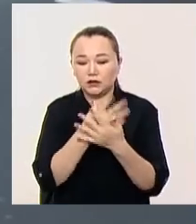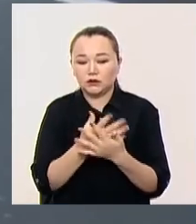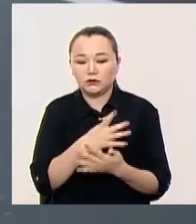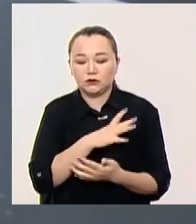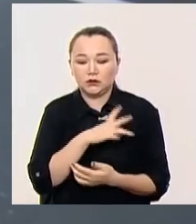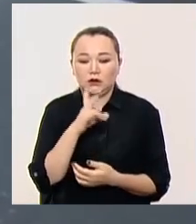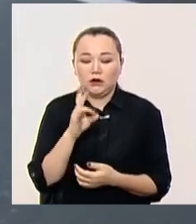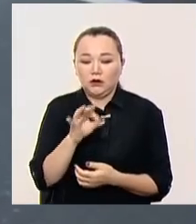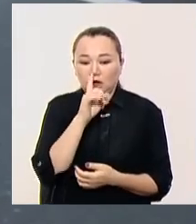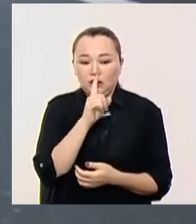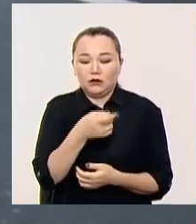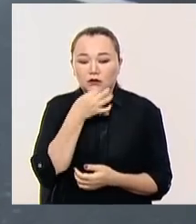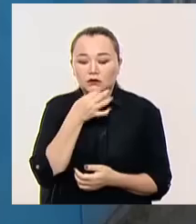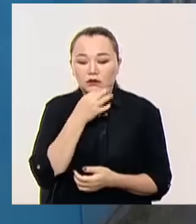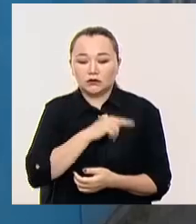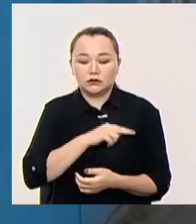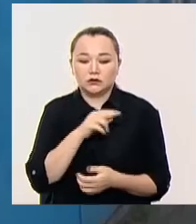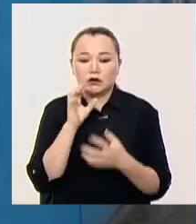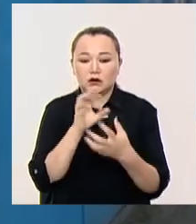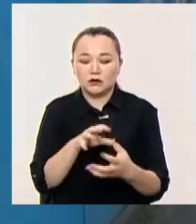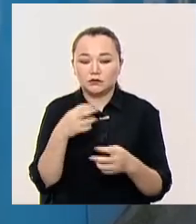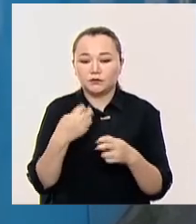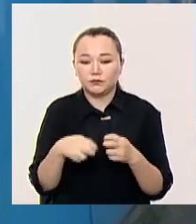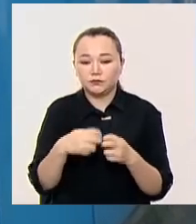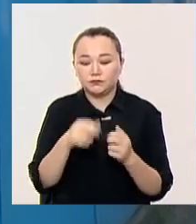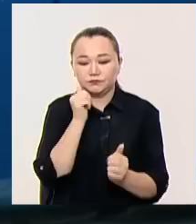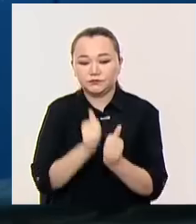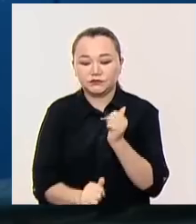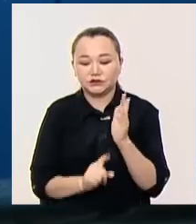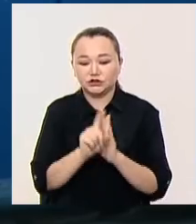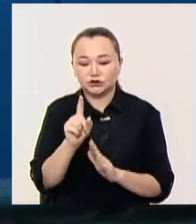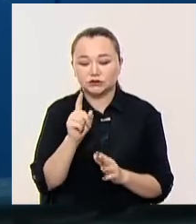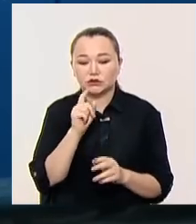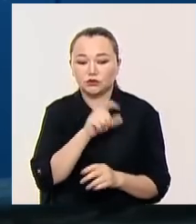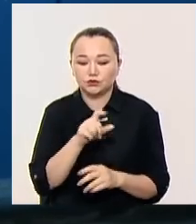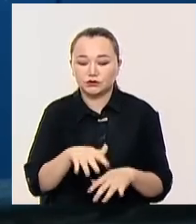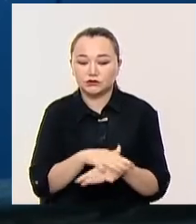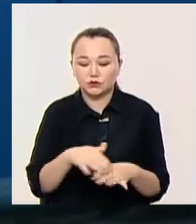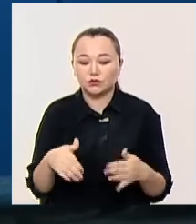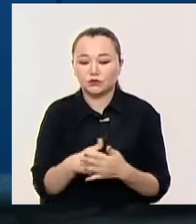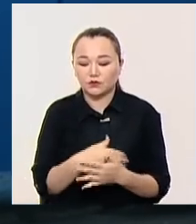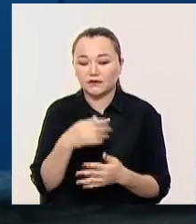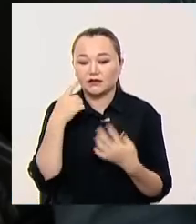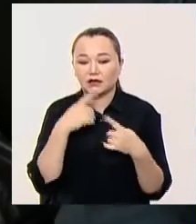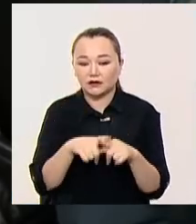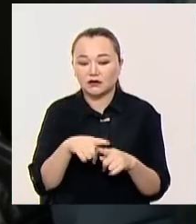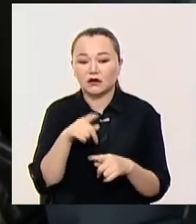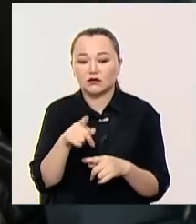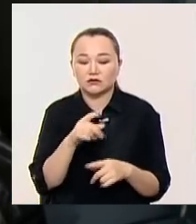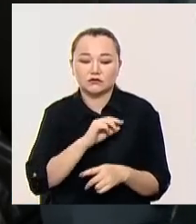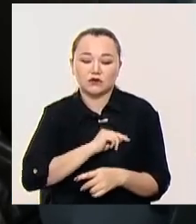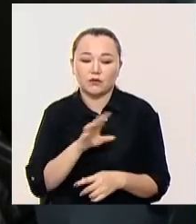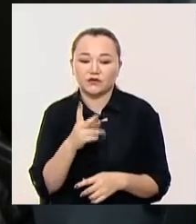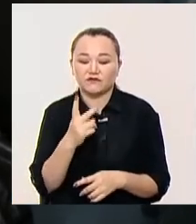еді. Бірақ бір жылға жетер-жетпес уақыттың ішінде автобустар бірінен соң бірі бұзыла бастаған, ал тұрғындар жаңа техниканың сын көтермейтінін айтады.